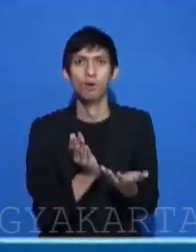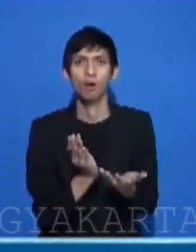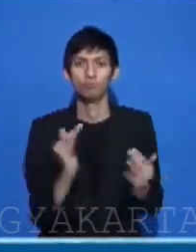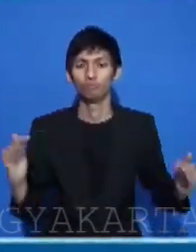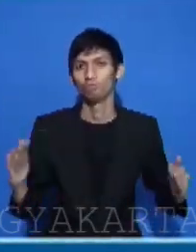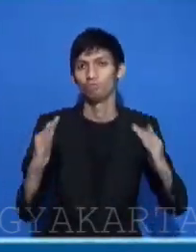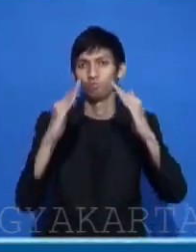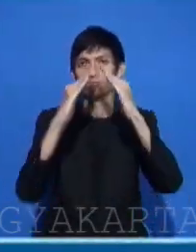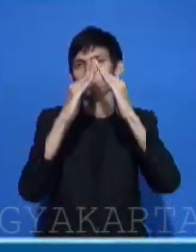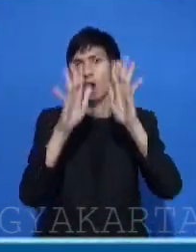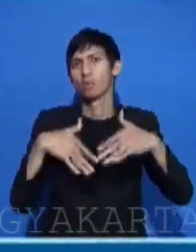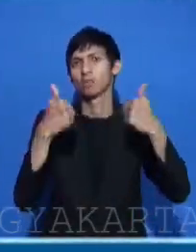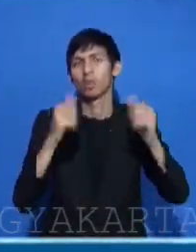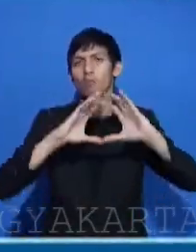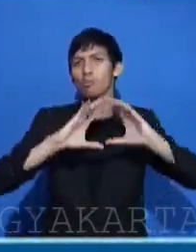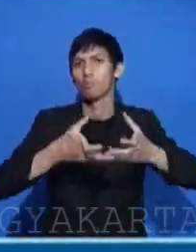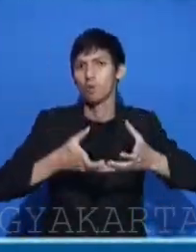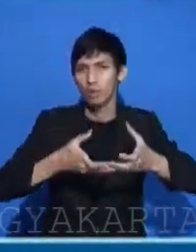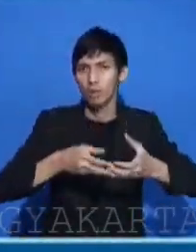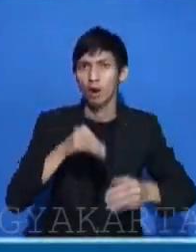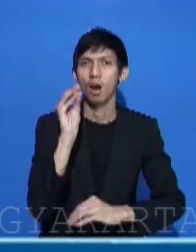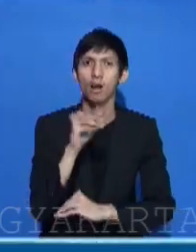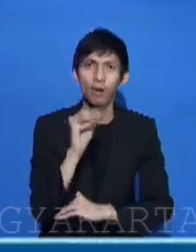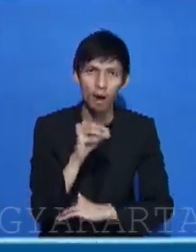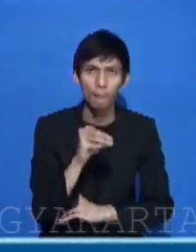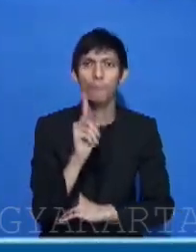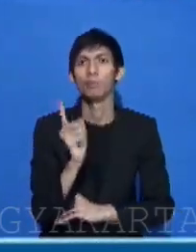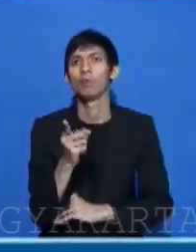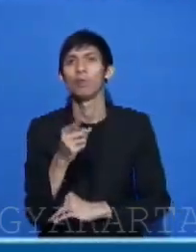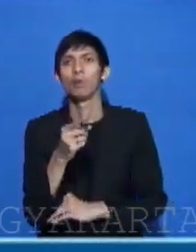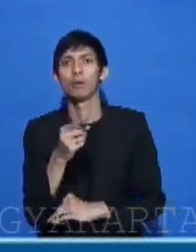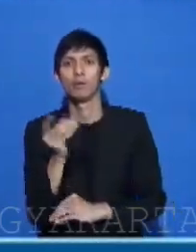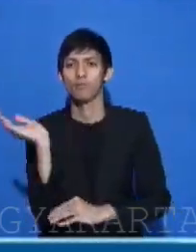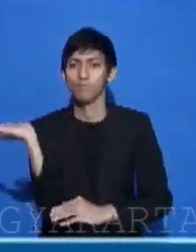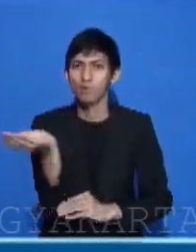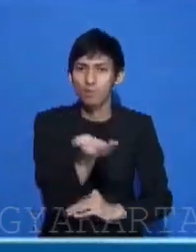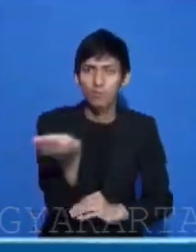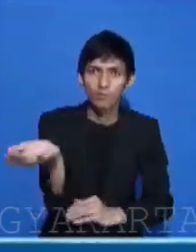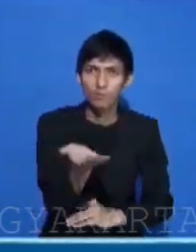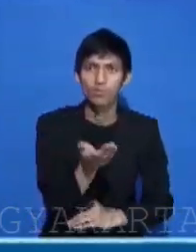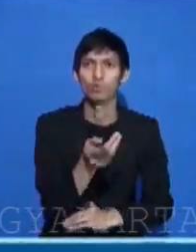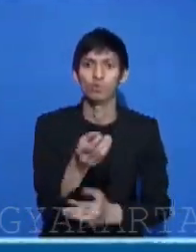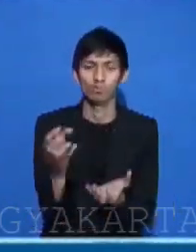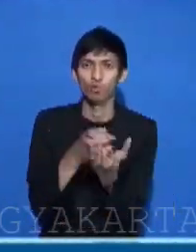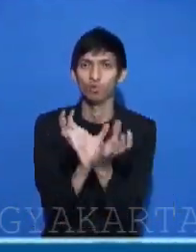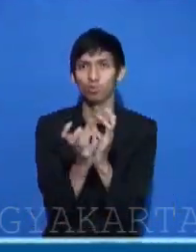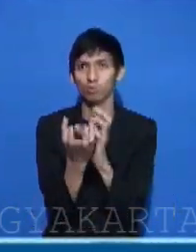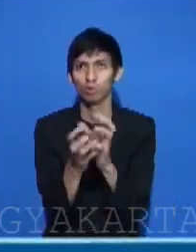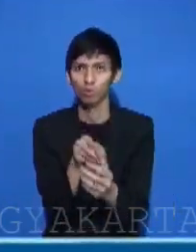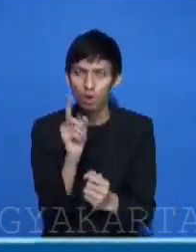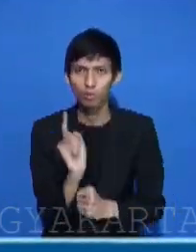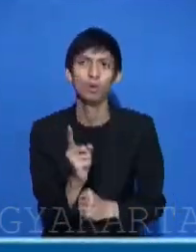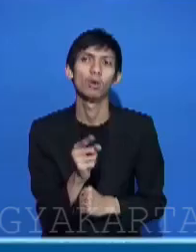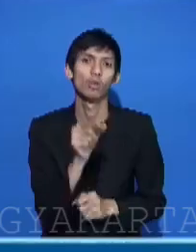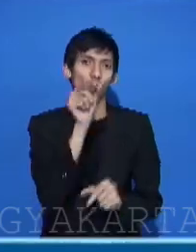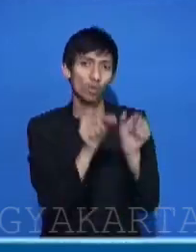bumi, ingkung ayam, sekul tumpeng, sekul ambengan inggo daharan tradisional. Sasampunipun dipun kirab mubeng kampung,